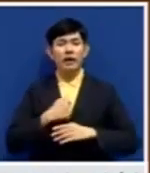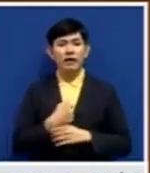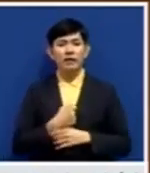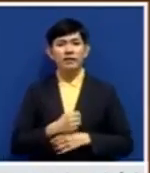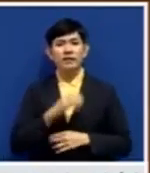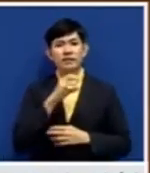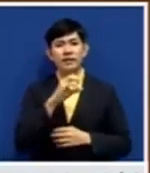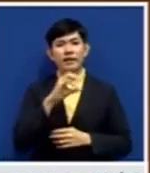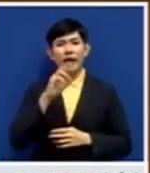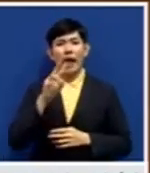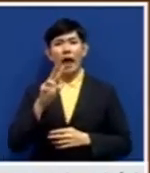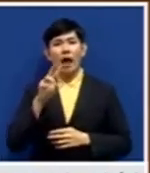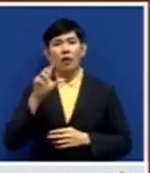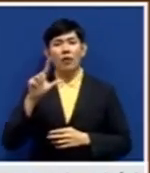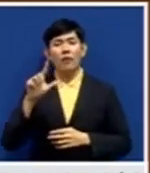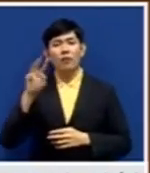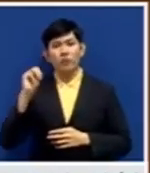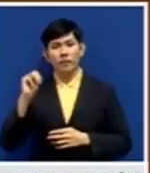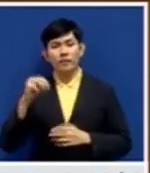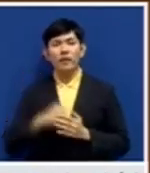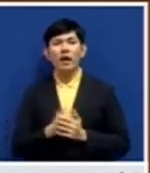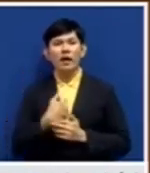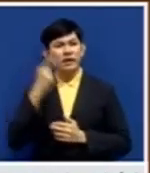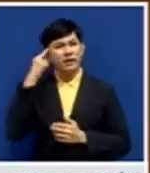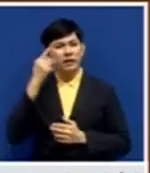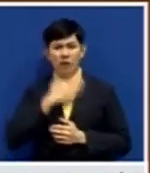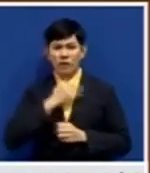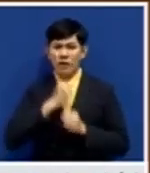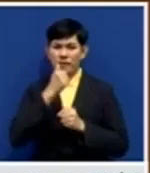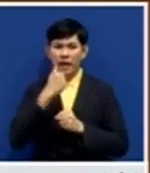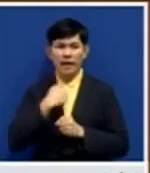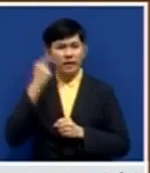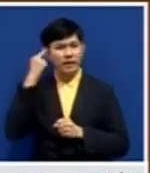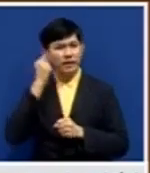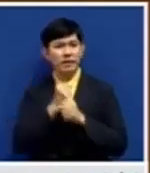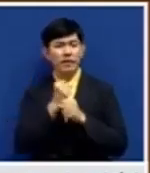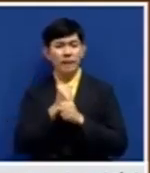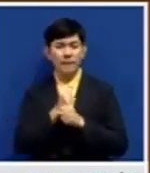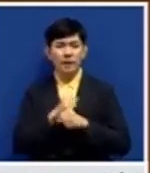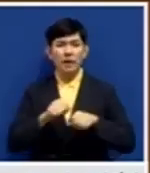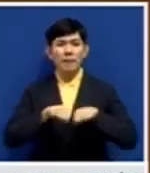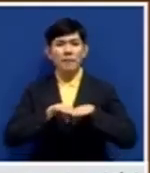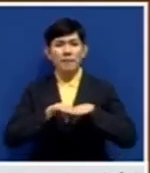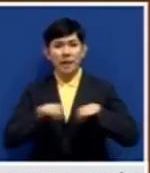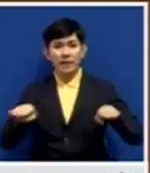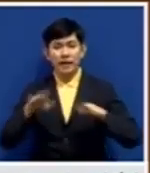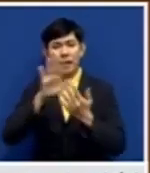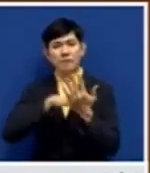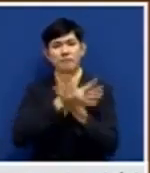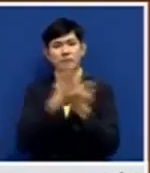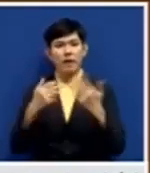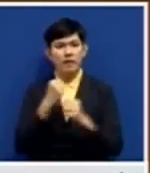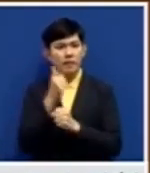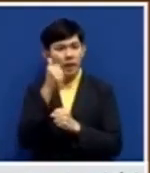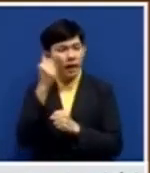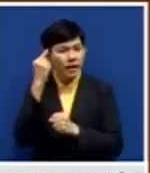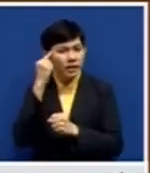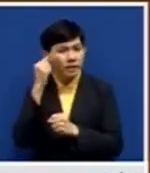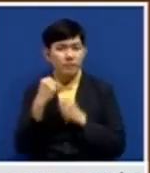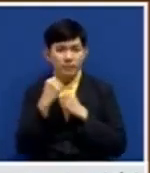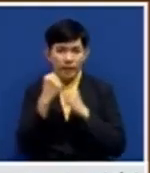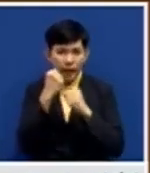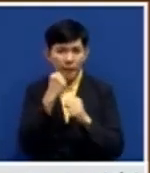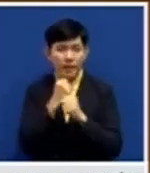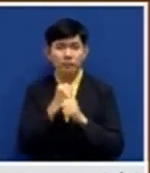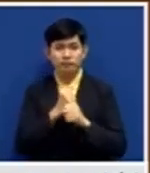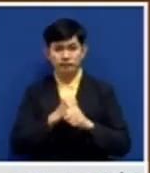CIMVทำไมเราเป็นคนที่สามารถสร้างมาสเตอร์แพลนร่วมได้ขณะนี้เราพยายามจูงใจ